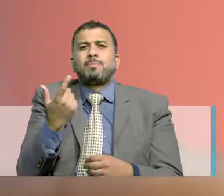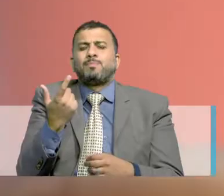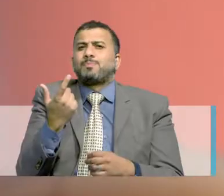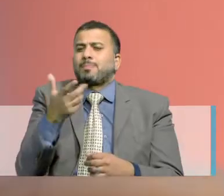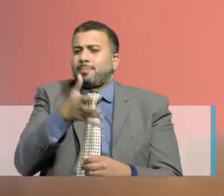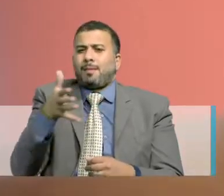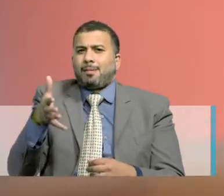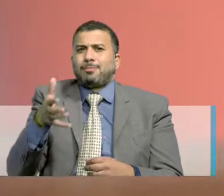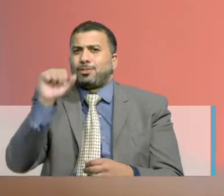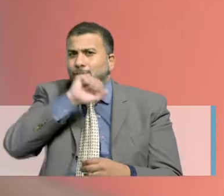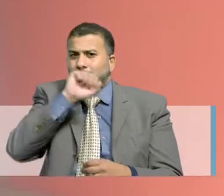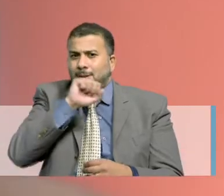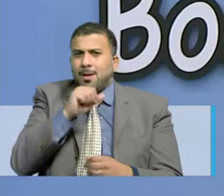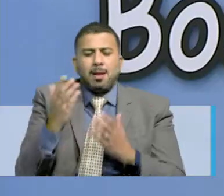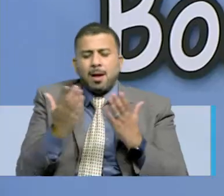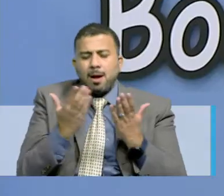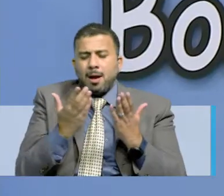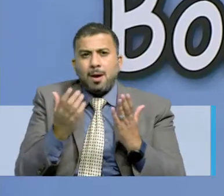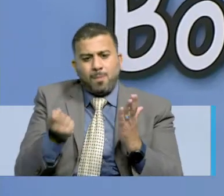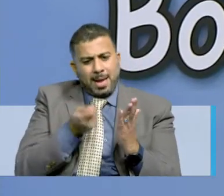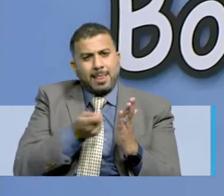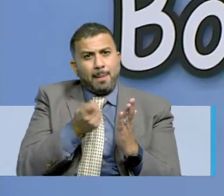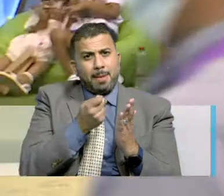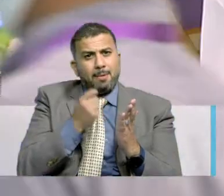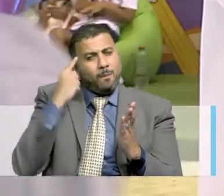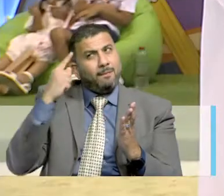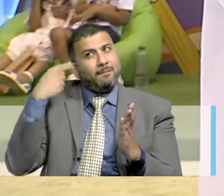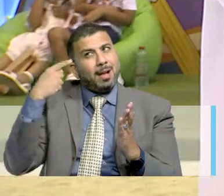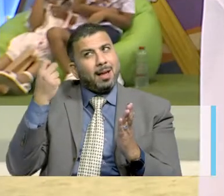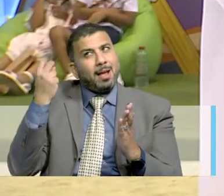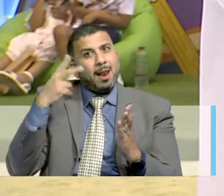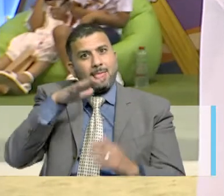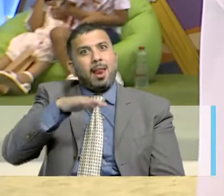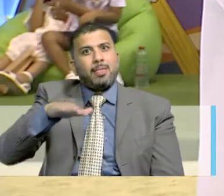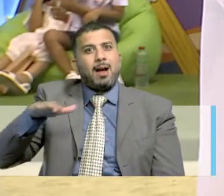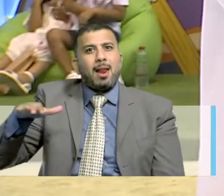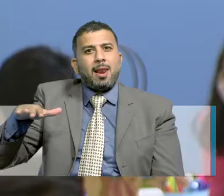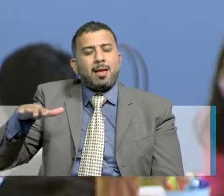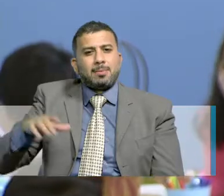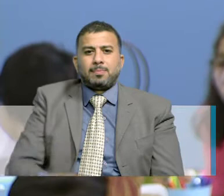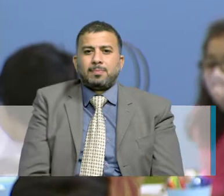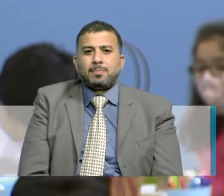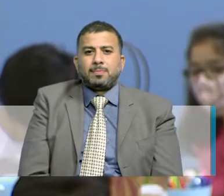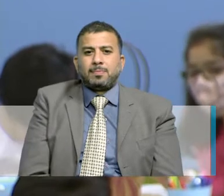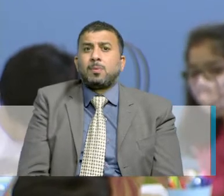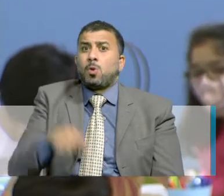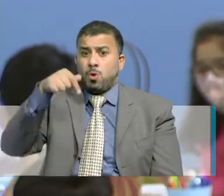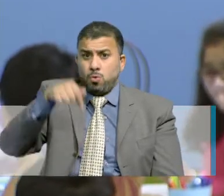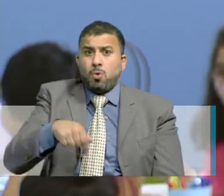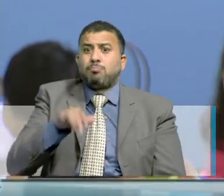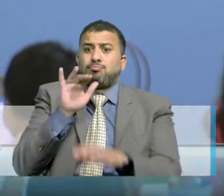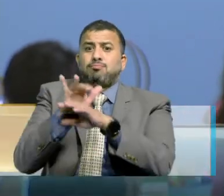وتهدف لتعزيز المهارات القرائية والكتابية والفكرية لدى الأطفال. اليوم قدمت